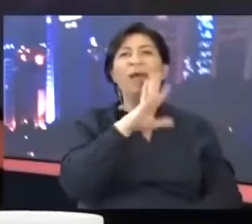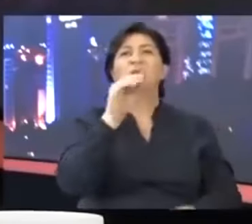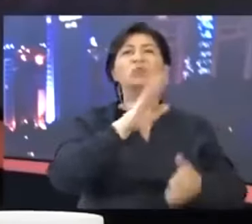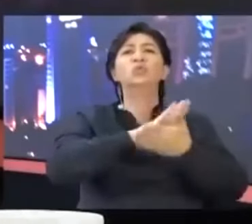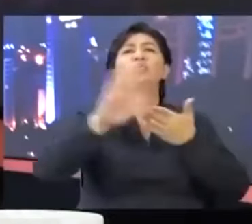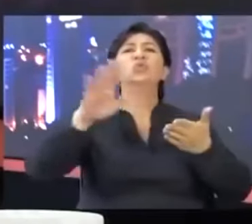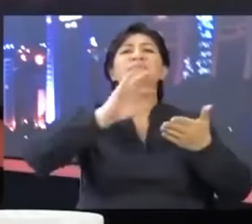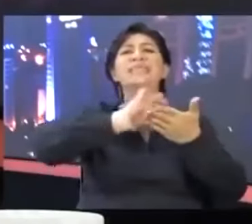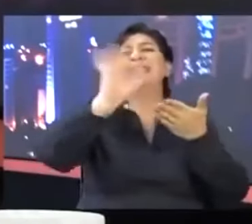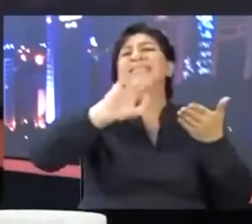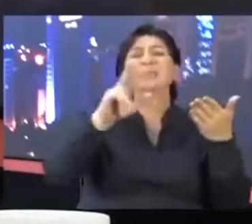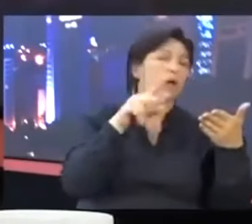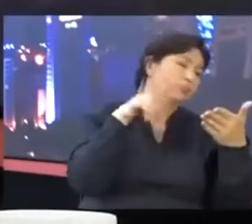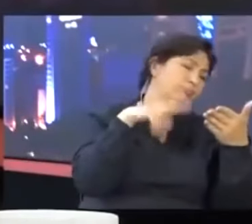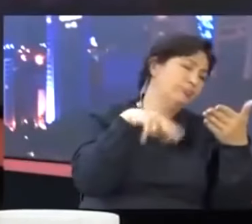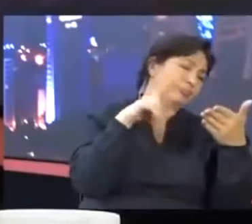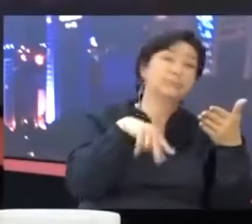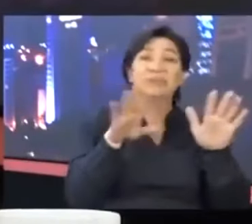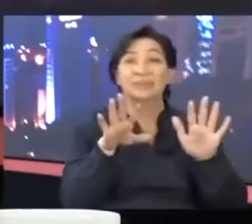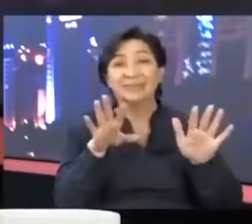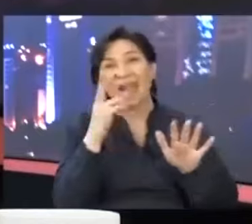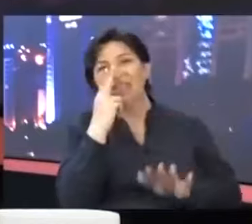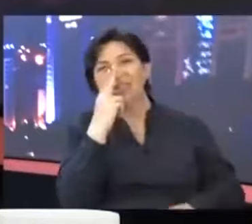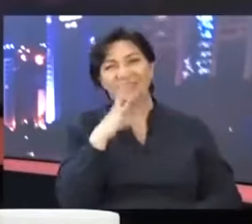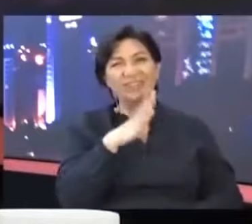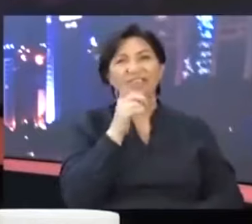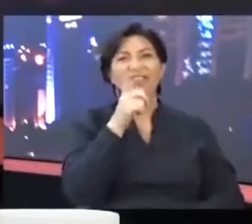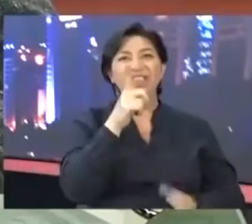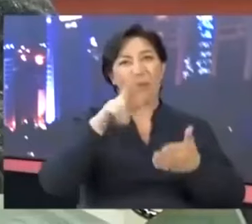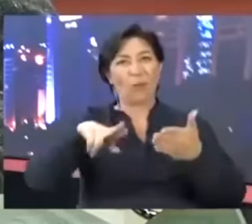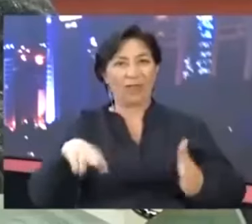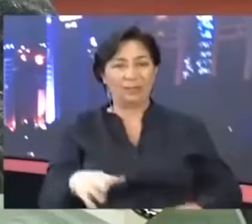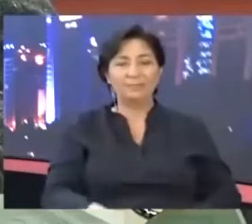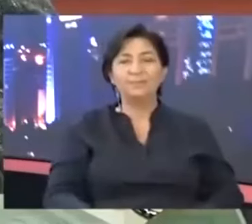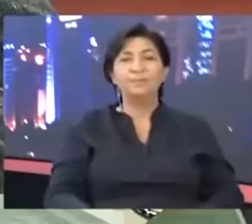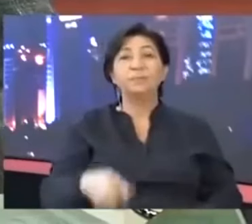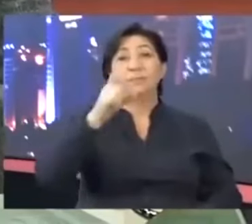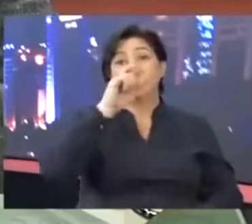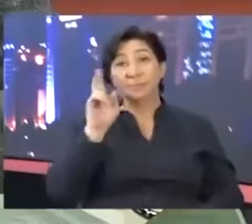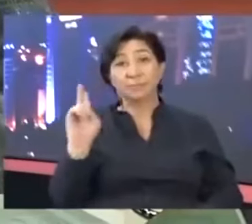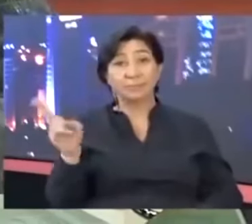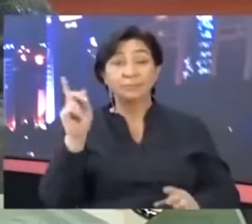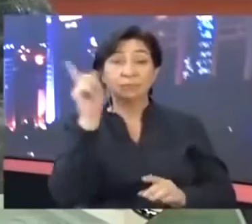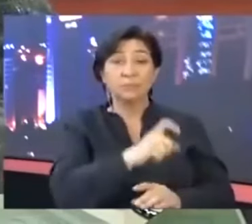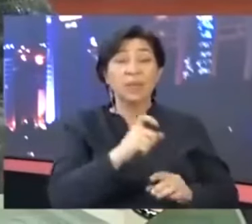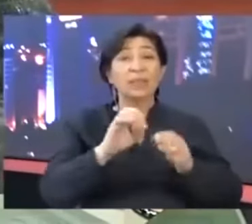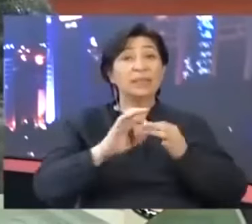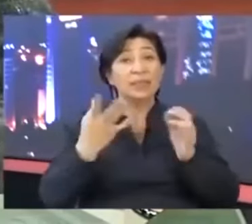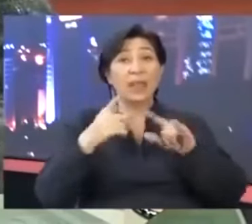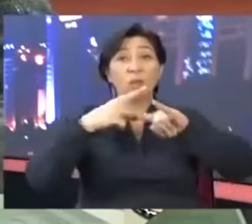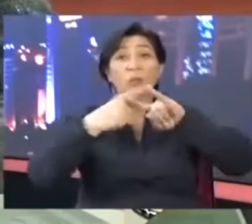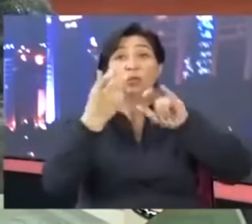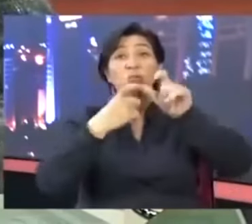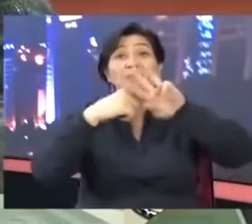yazı gibi düşündüğümüz için biraz bu aslında neden Eee bu e Hüseyin Atay'ın Eee eee